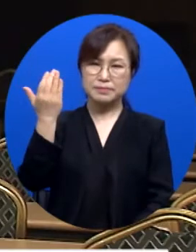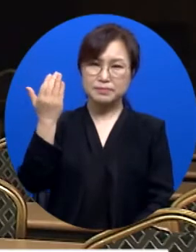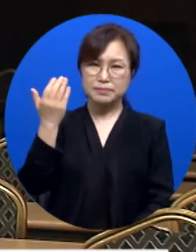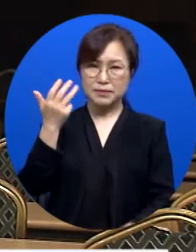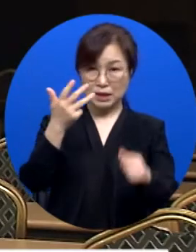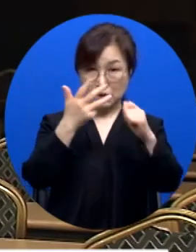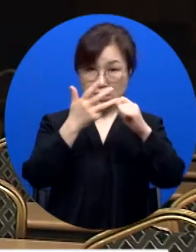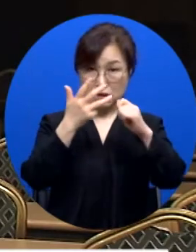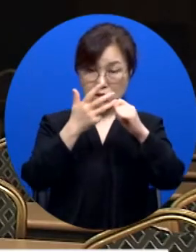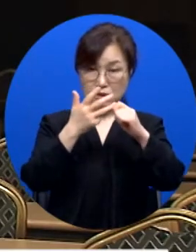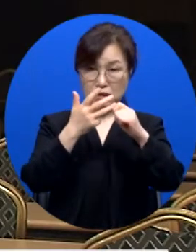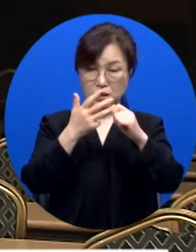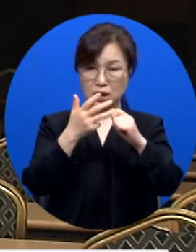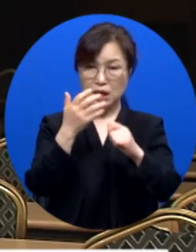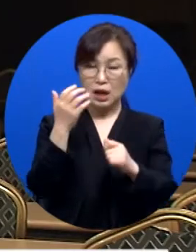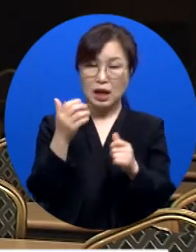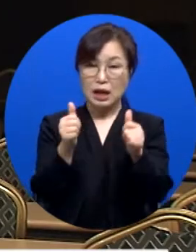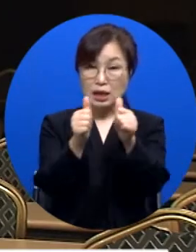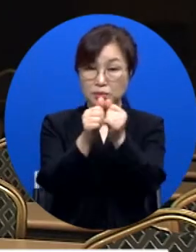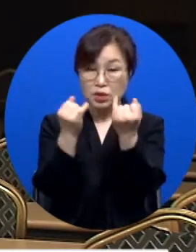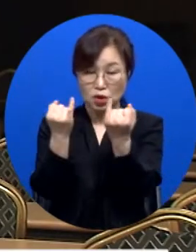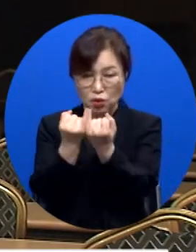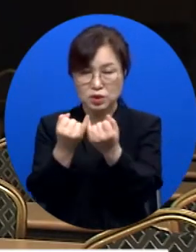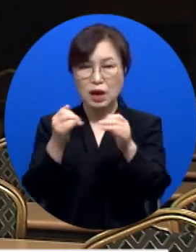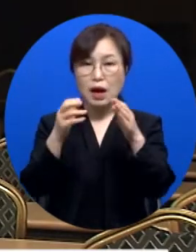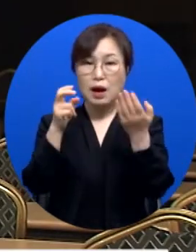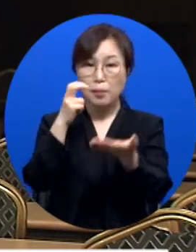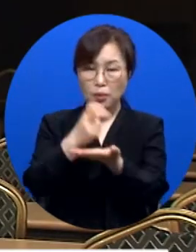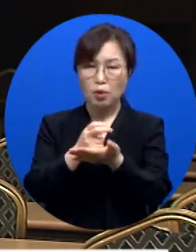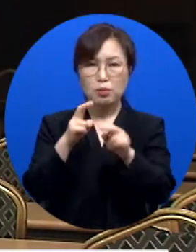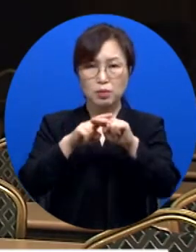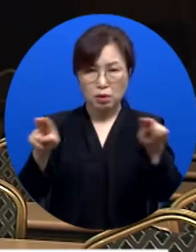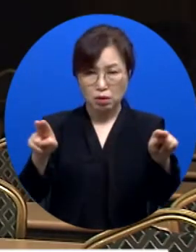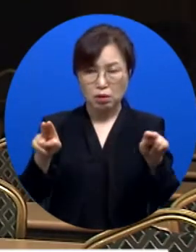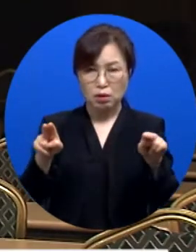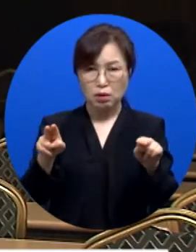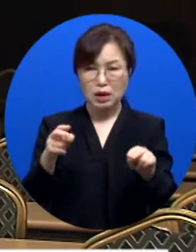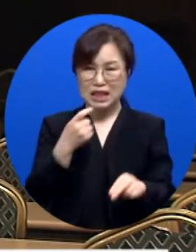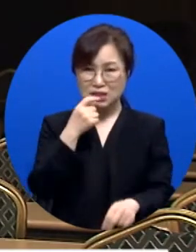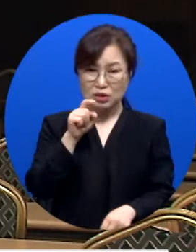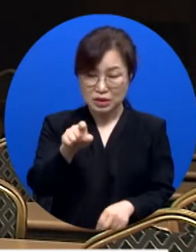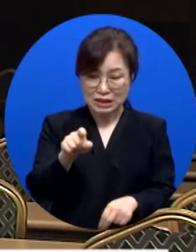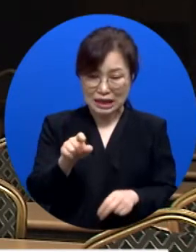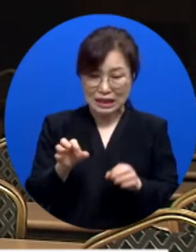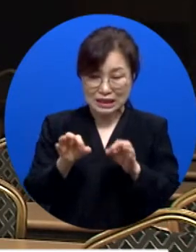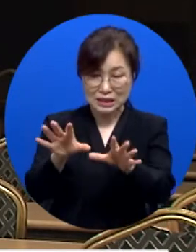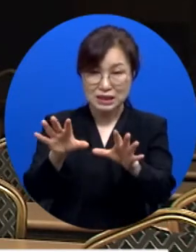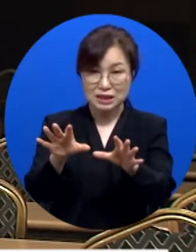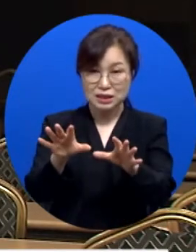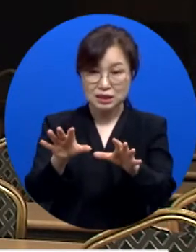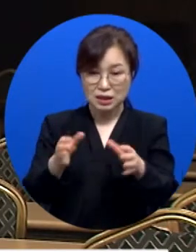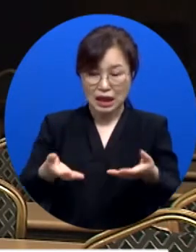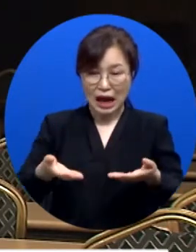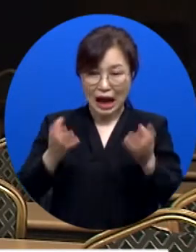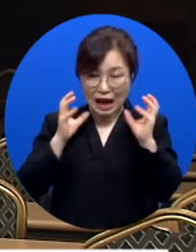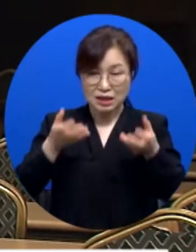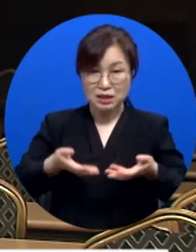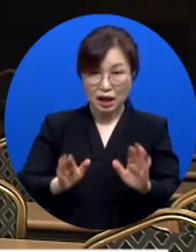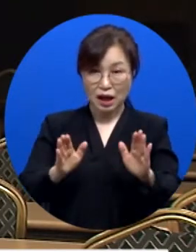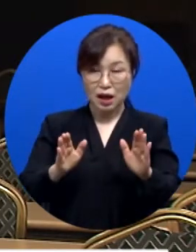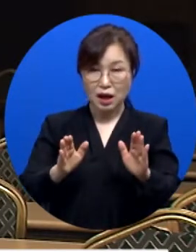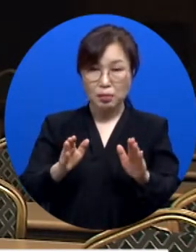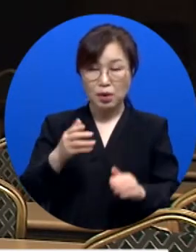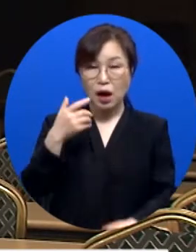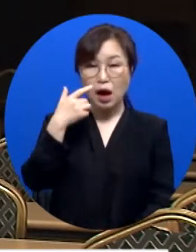여덟번째 성별 제로가 파괴됩니다 정작 2승 한 뒤에 출산 하면은 아버지 전원 독으로 기술 해야